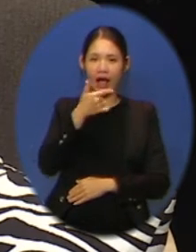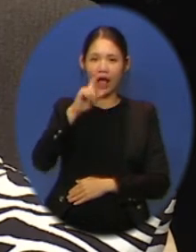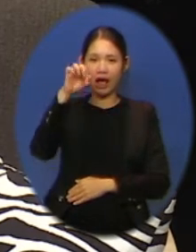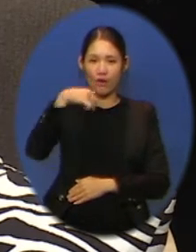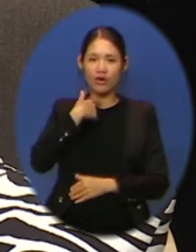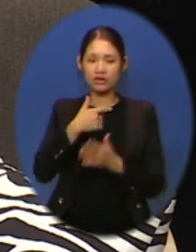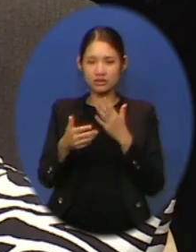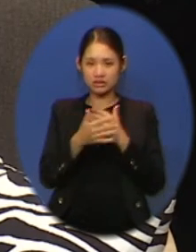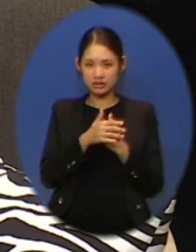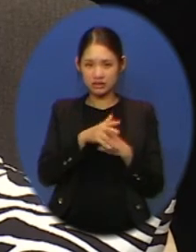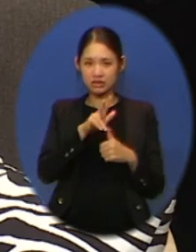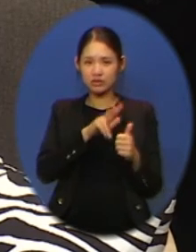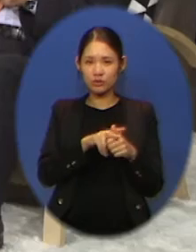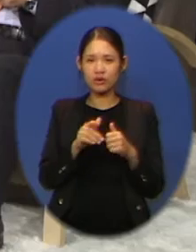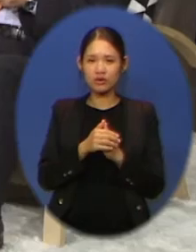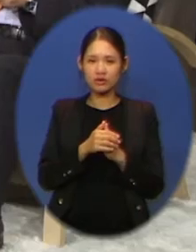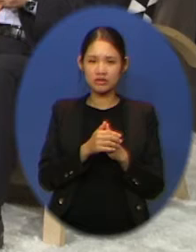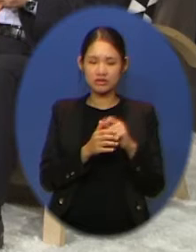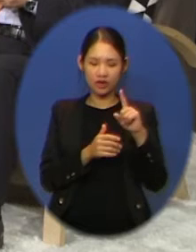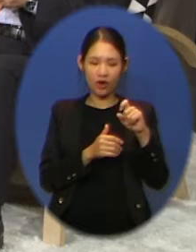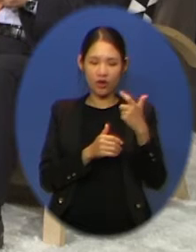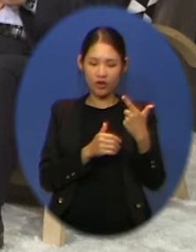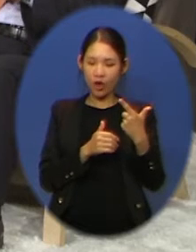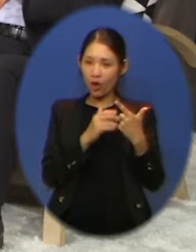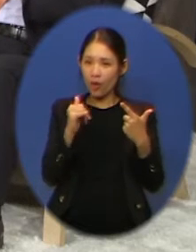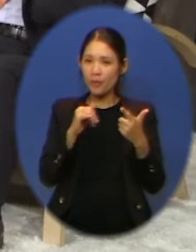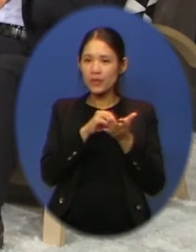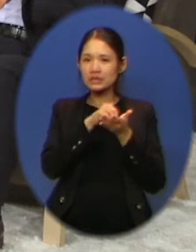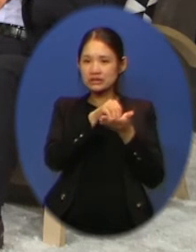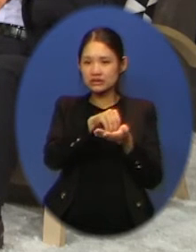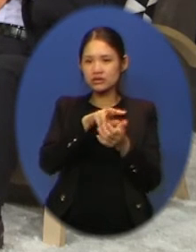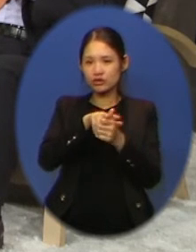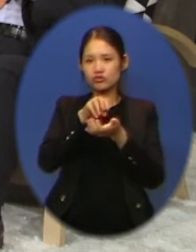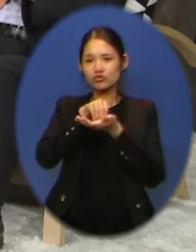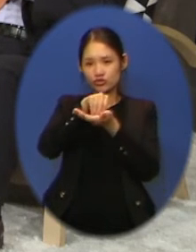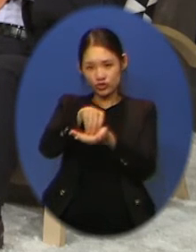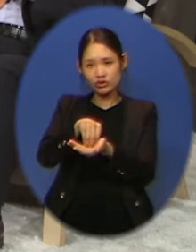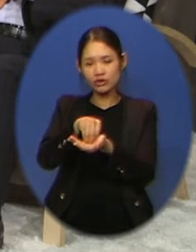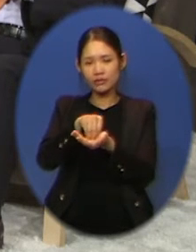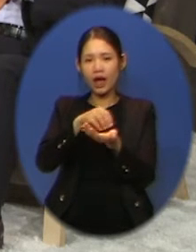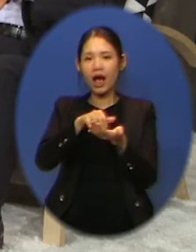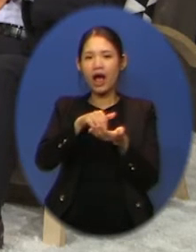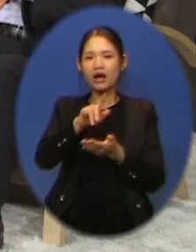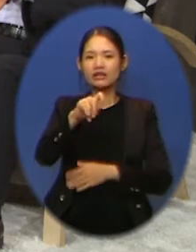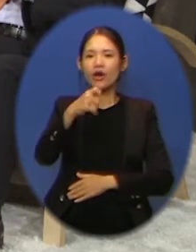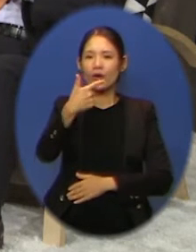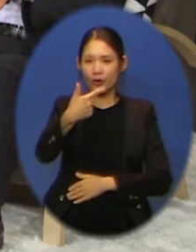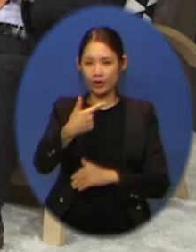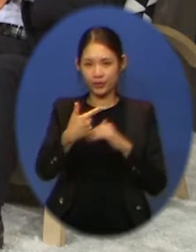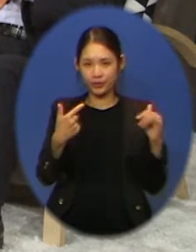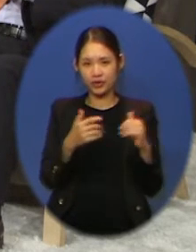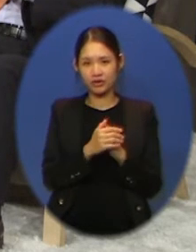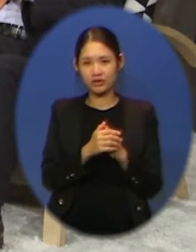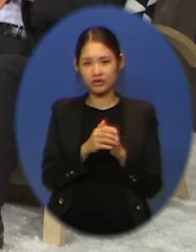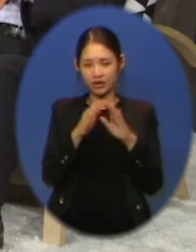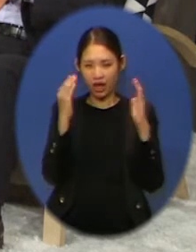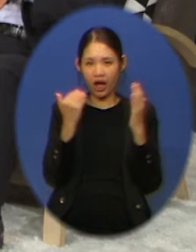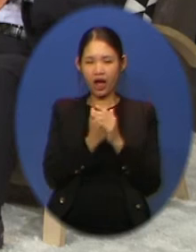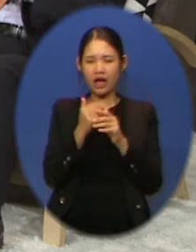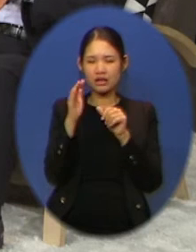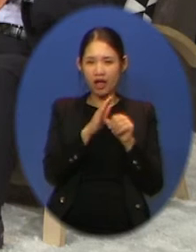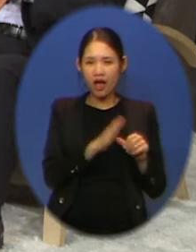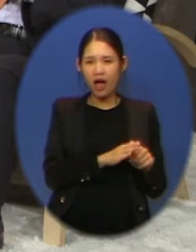거예요. 공화당에서만 16명이 나왔다. 이번에 대통령도 공화당에서 14명이 나왔잖아요. 맞아요. 네. 흐지부지 떨어져 나가고 하나 됐지